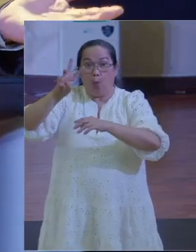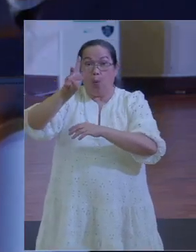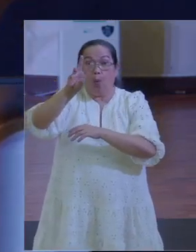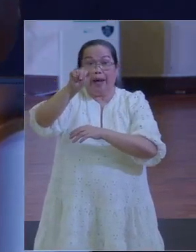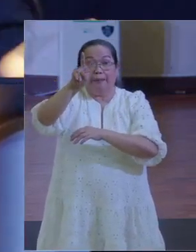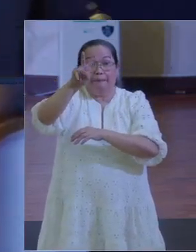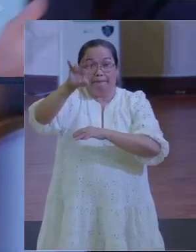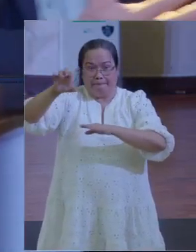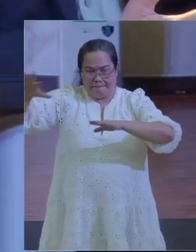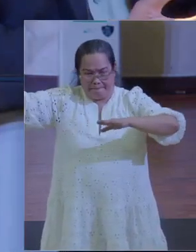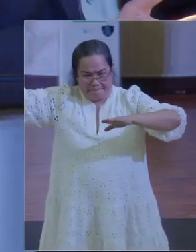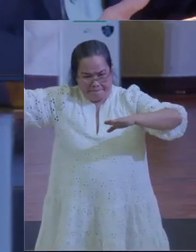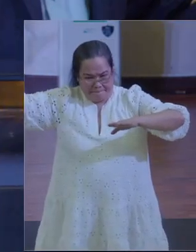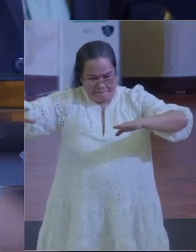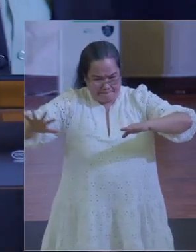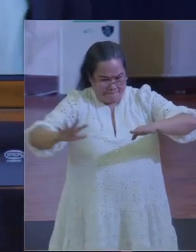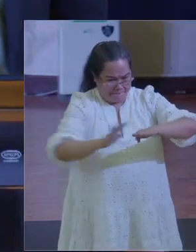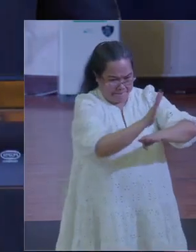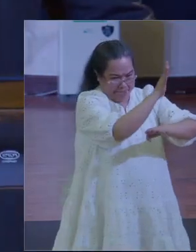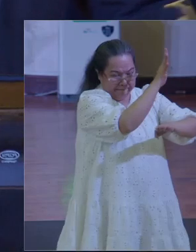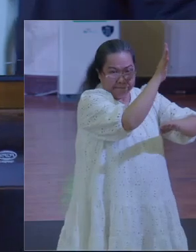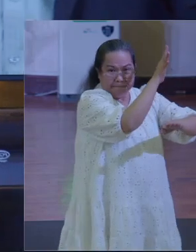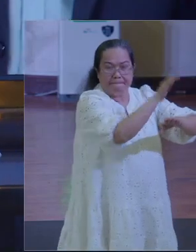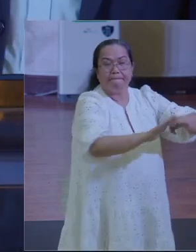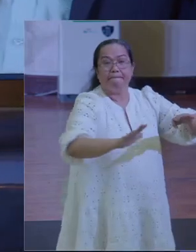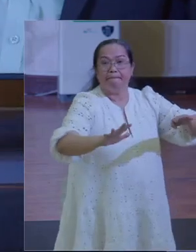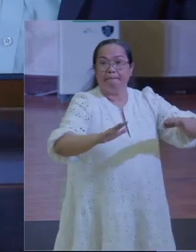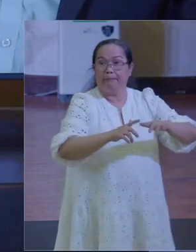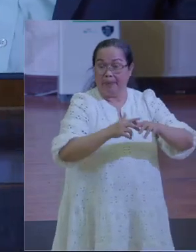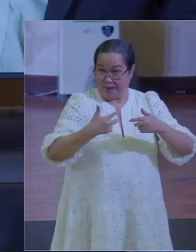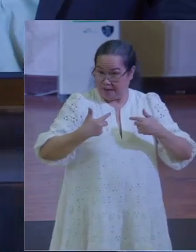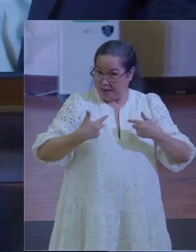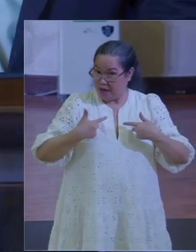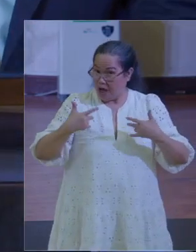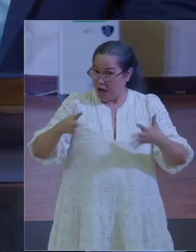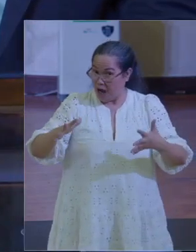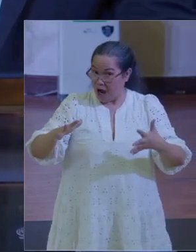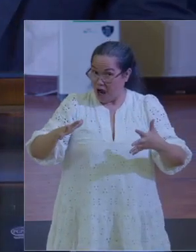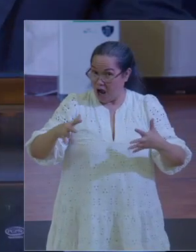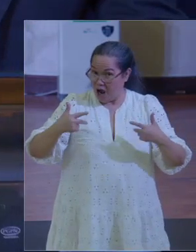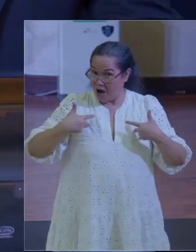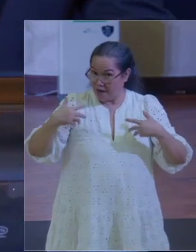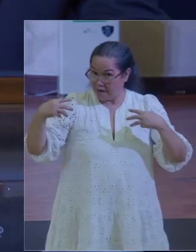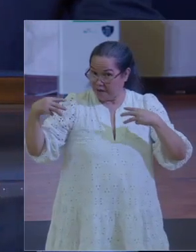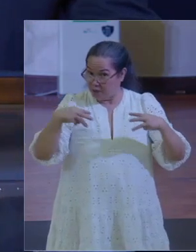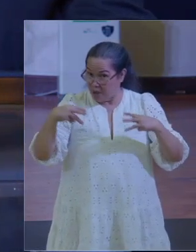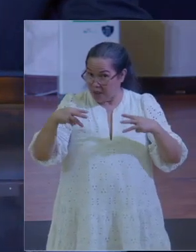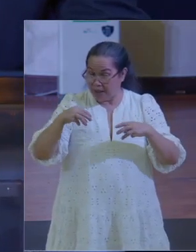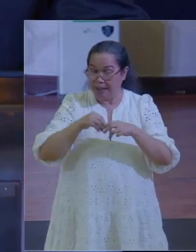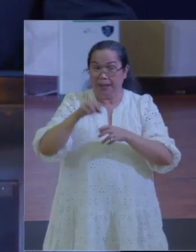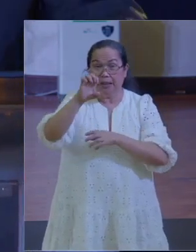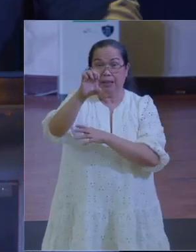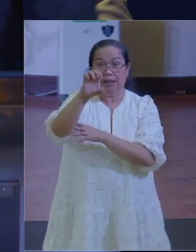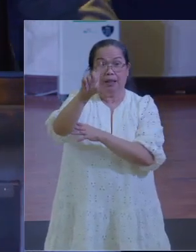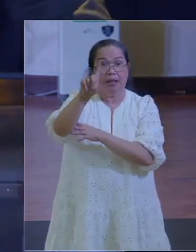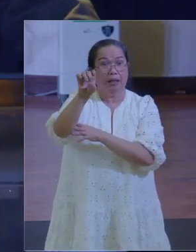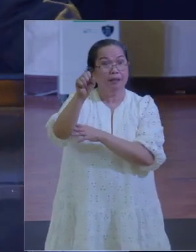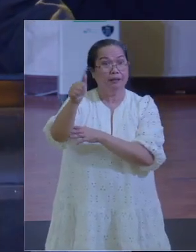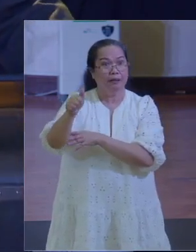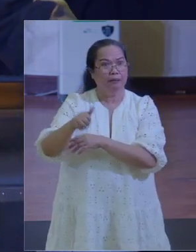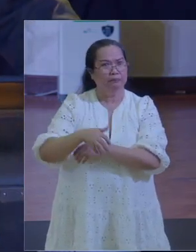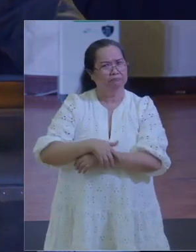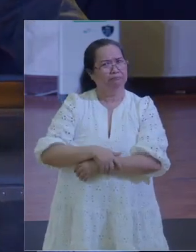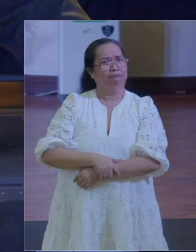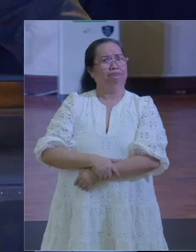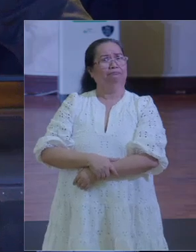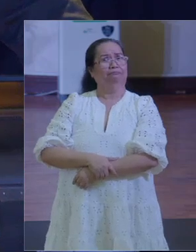lang natin yun, may nag-research. So parang sinabi mo, magkakaroon ng Carmageddon sa EDSA. Siyempre, it